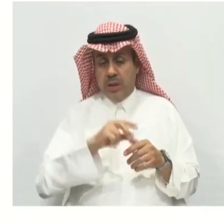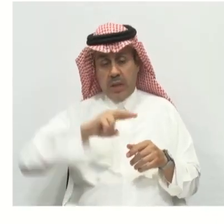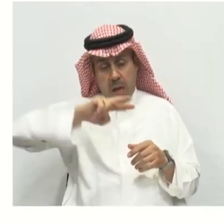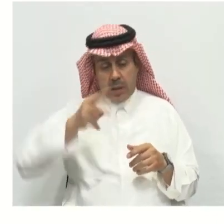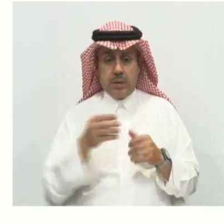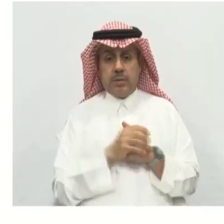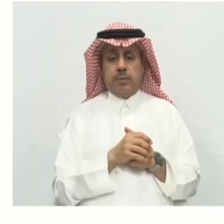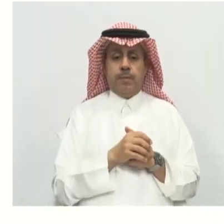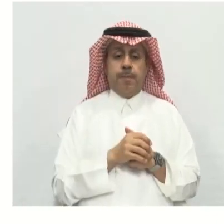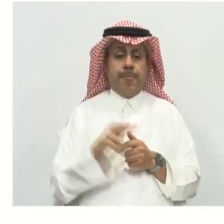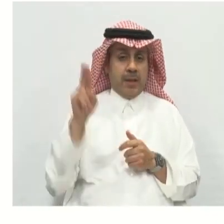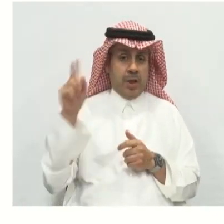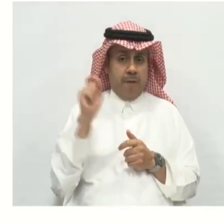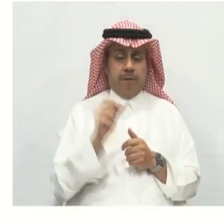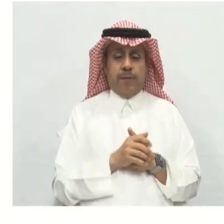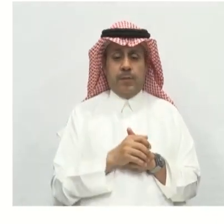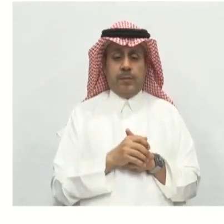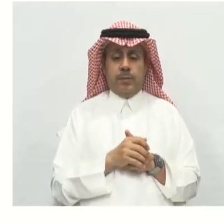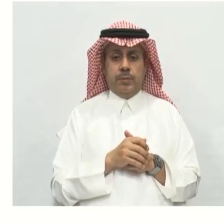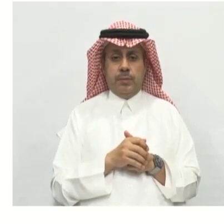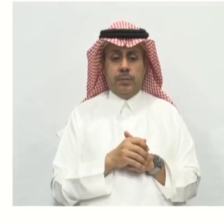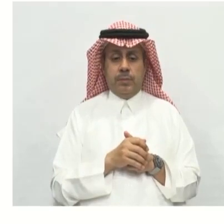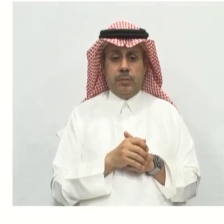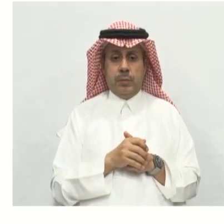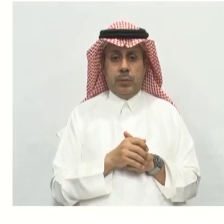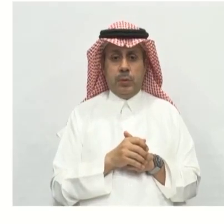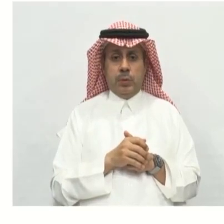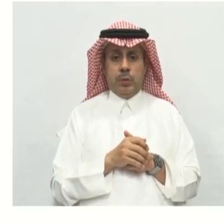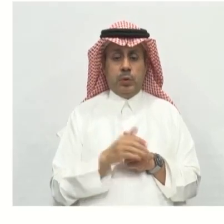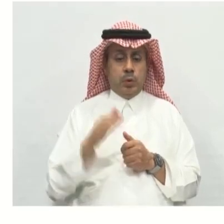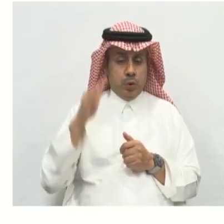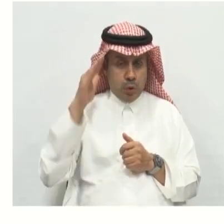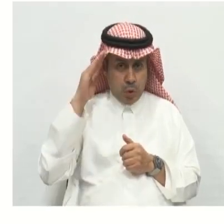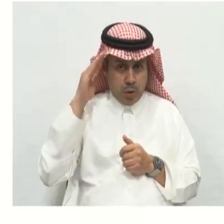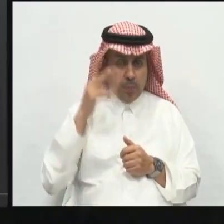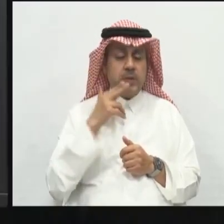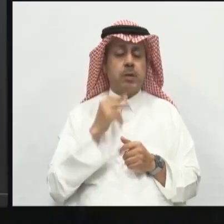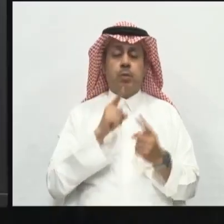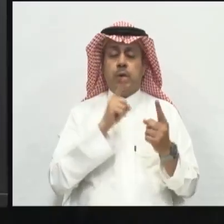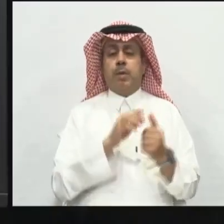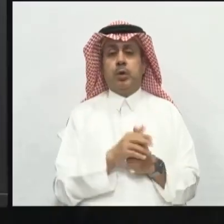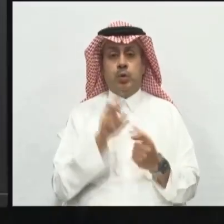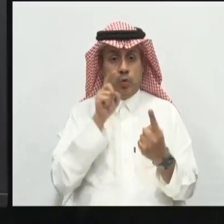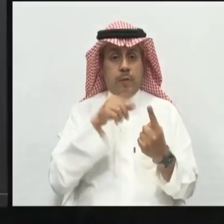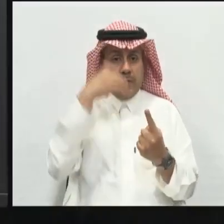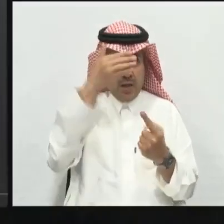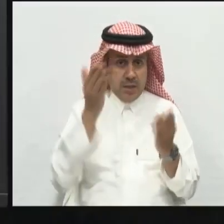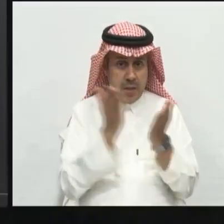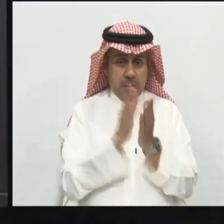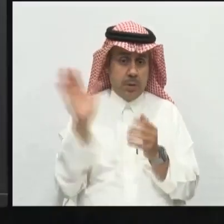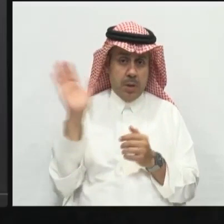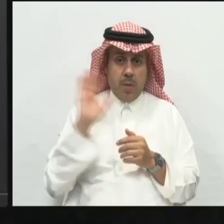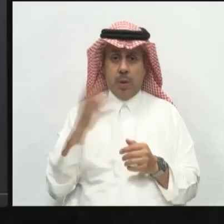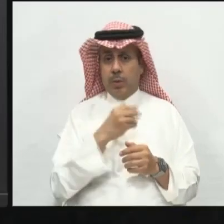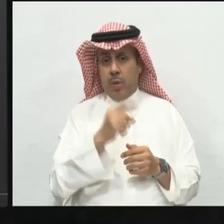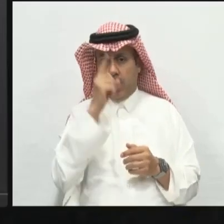اتجاهي النصوص اللي هو تي اف اي دي اف فيكتورا ايزر شكرا لكم على حسن المتابعه نتقي في الدرس القادم باذن الله والسلام عليكم